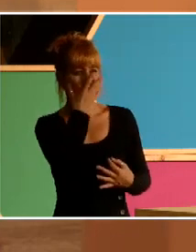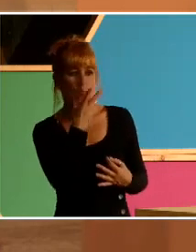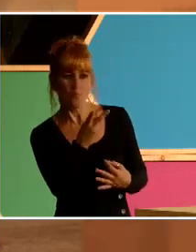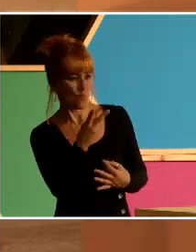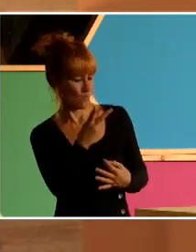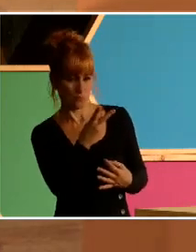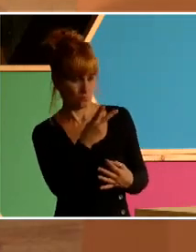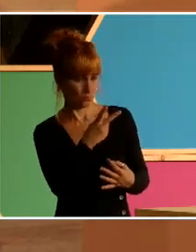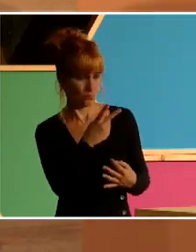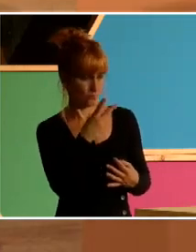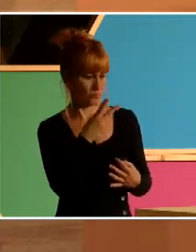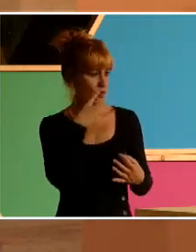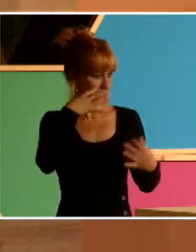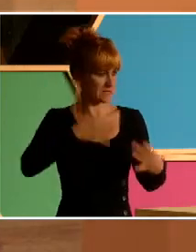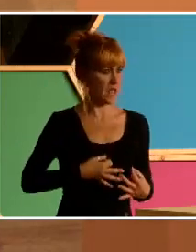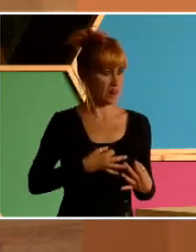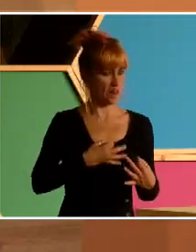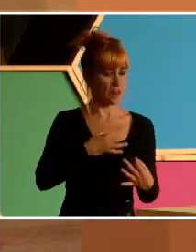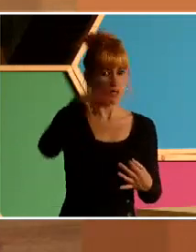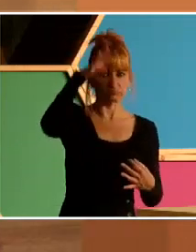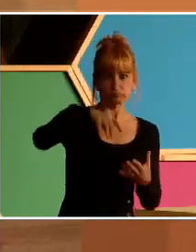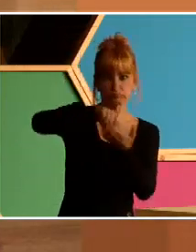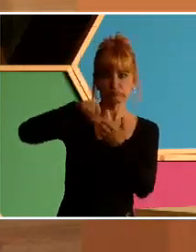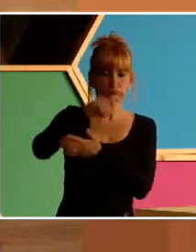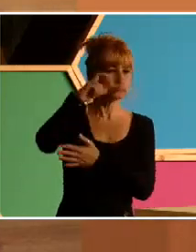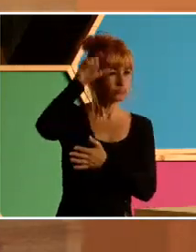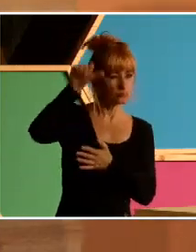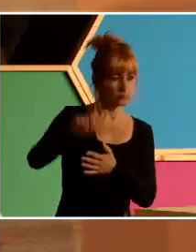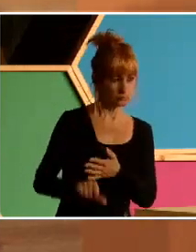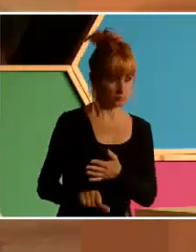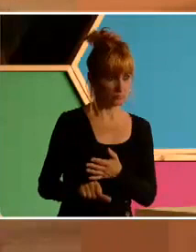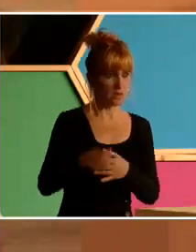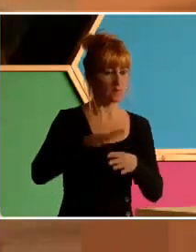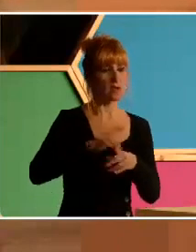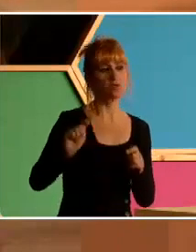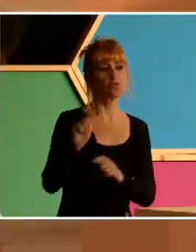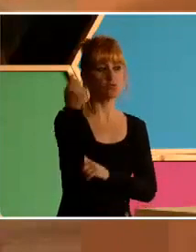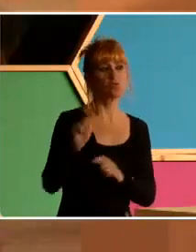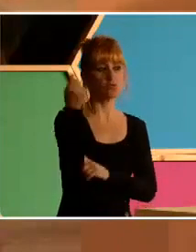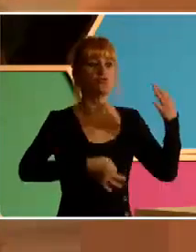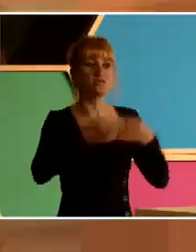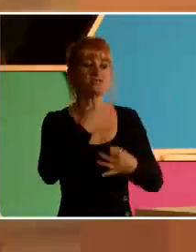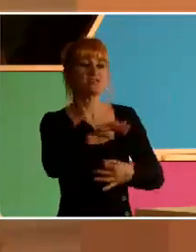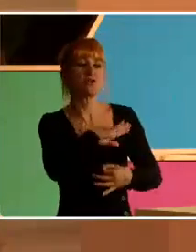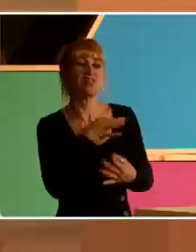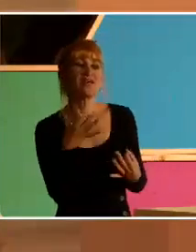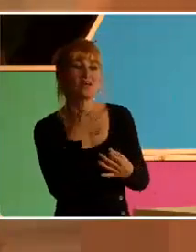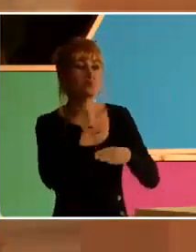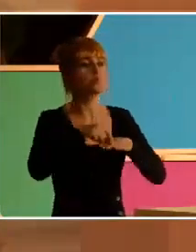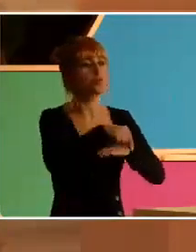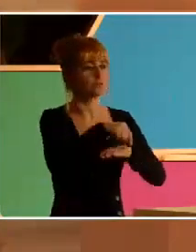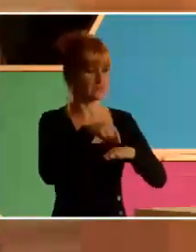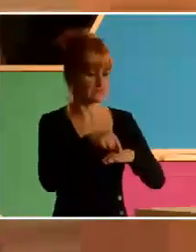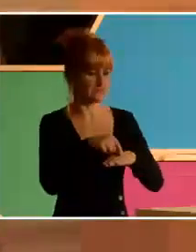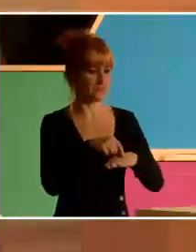a Catalunya i que permeti la desjudicialització de la política, no? perquè efectivament la judicialització política, la repressió als